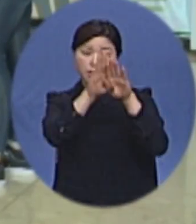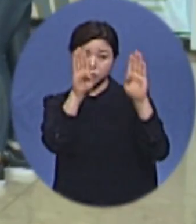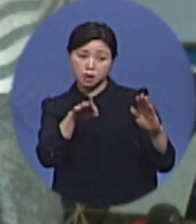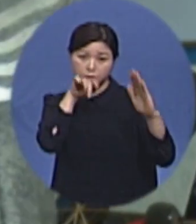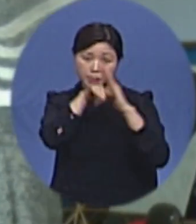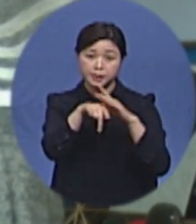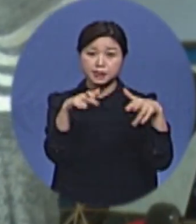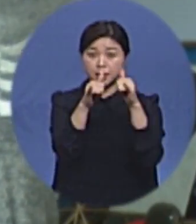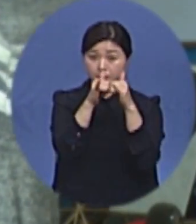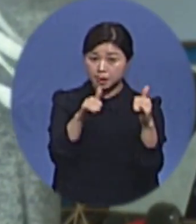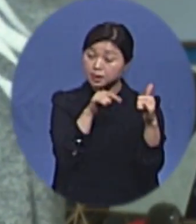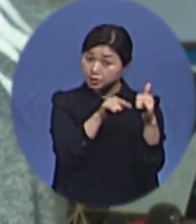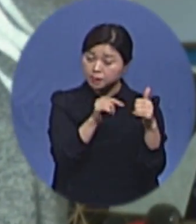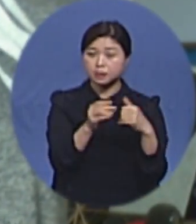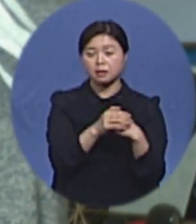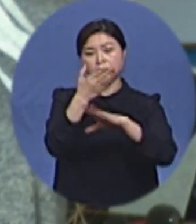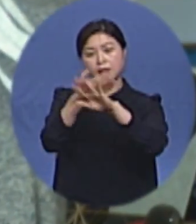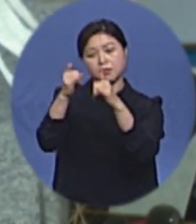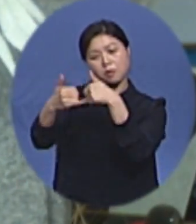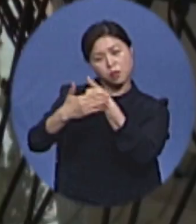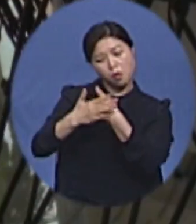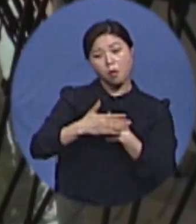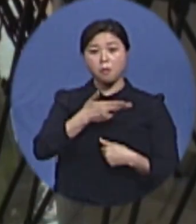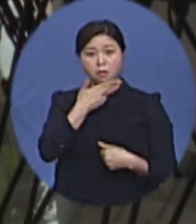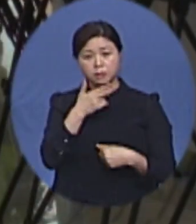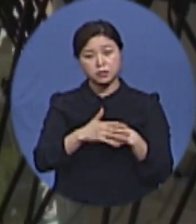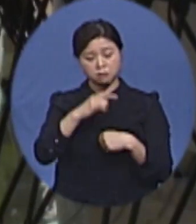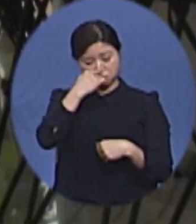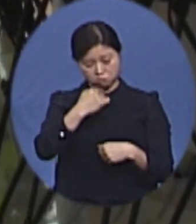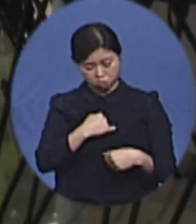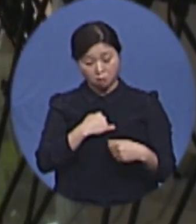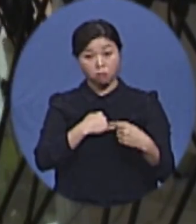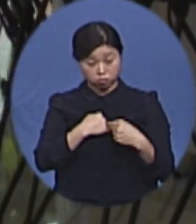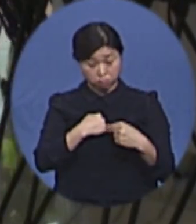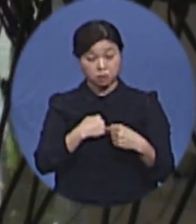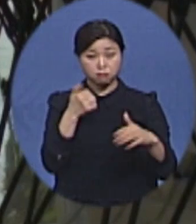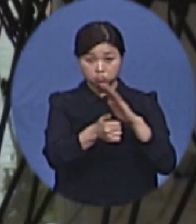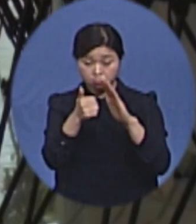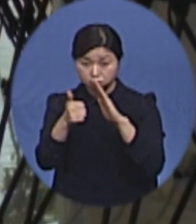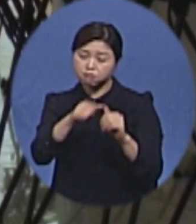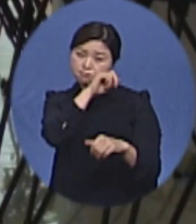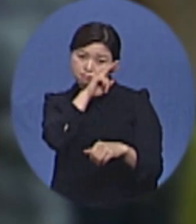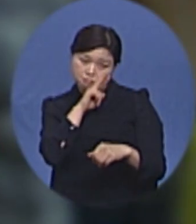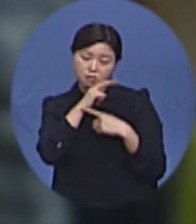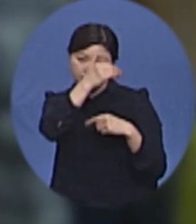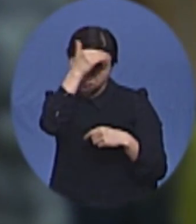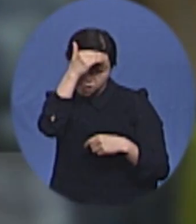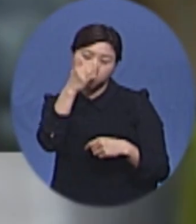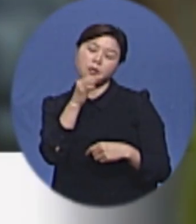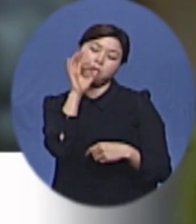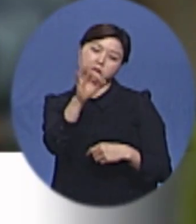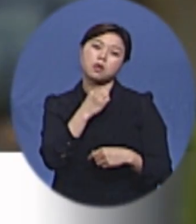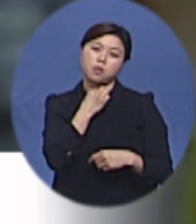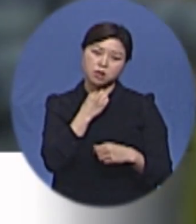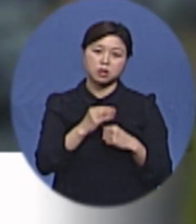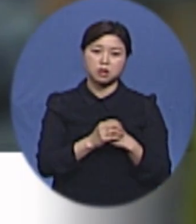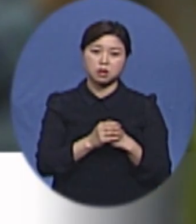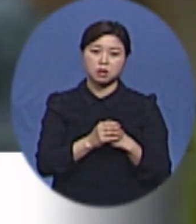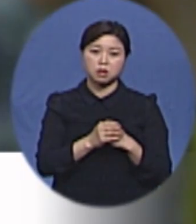찾은 장애인들은 타인의 도움 없이 스스로 관람할 수 있길 소망했습니다. 어저께도 뭐